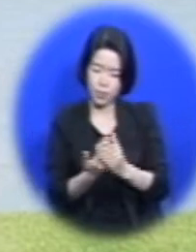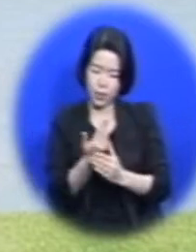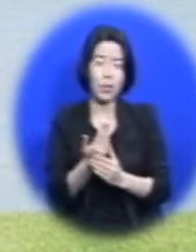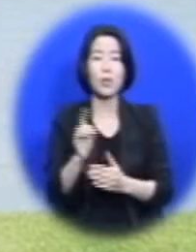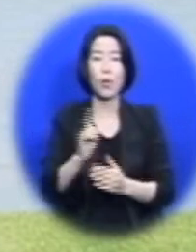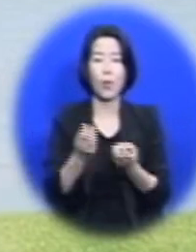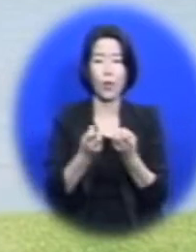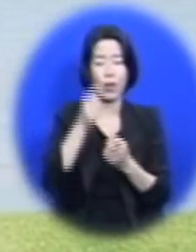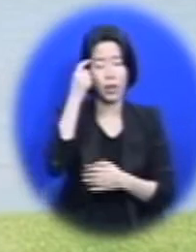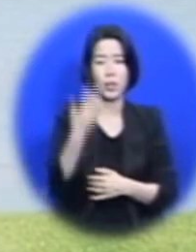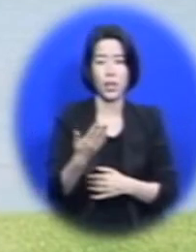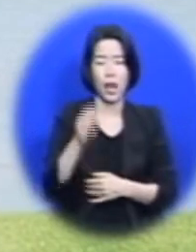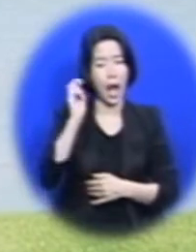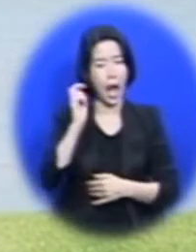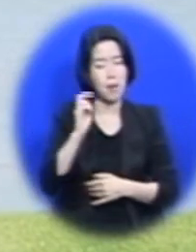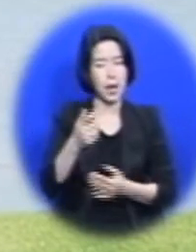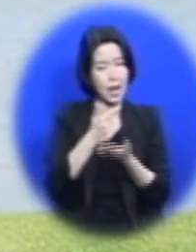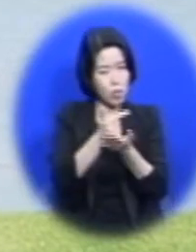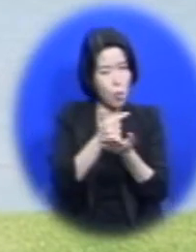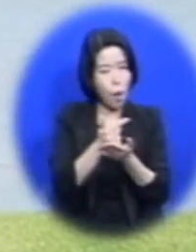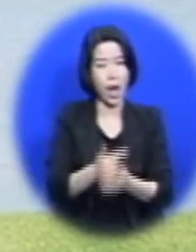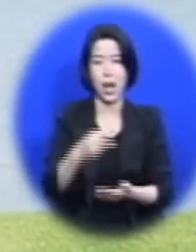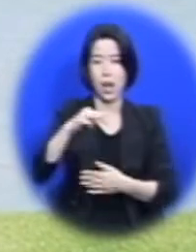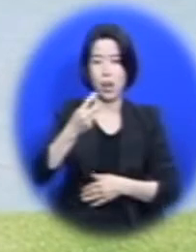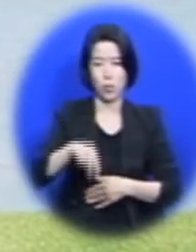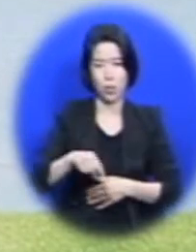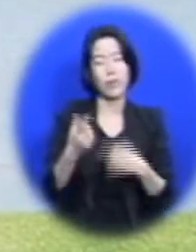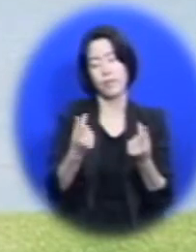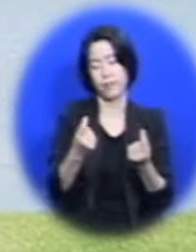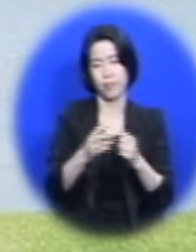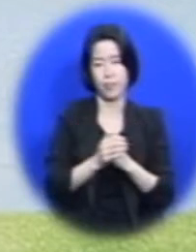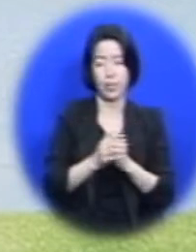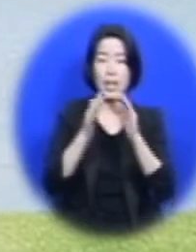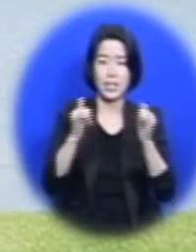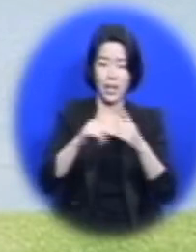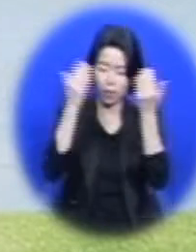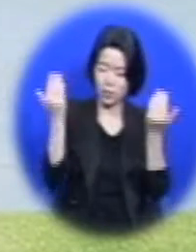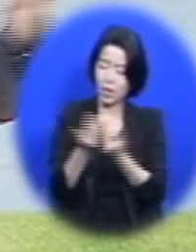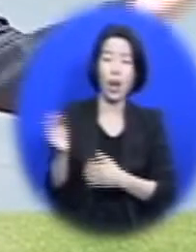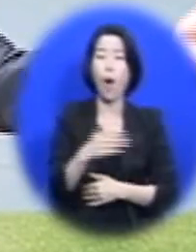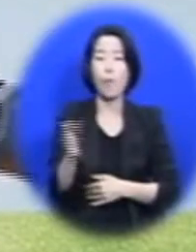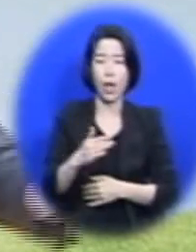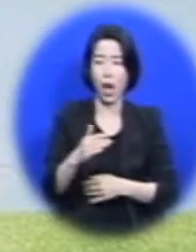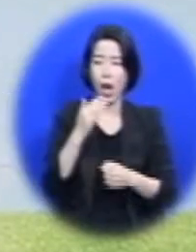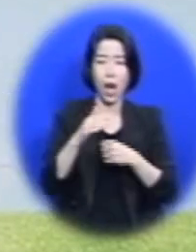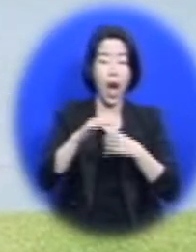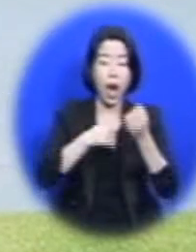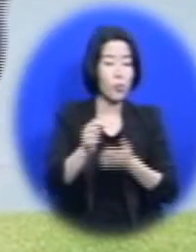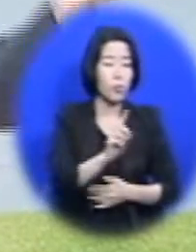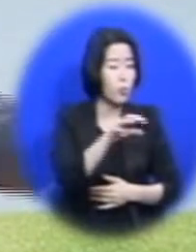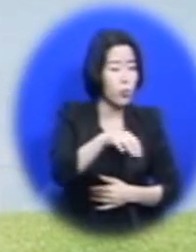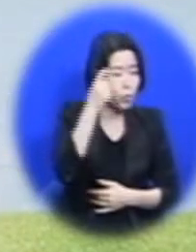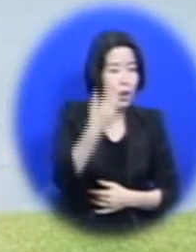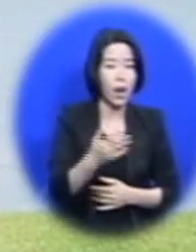어떡해요? 아마 노아가 롯이 그랬을 거예요. 사람들은 다 안 계시다 그래요. 하나님이 어디 계시냐고 그래요.